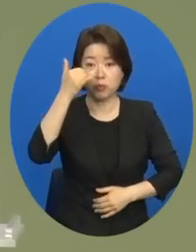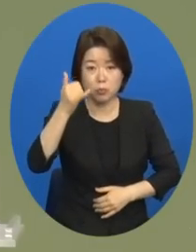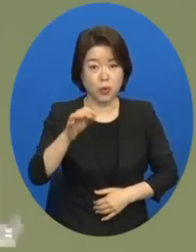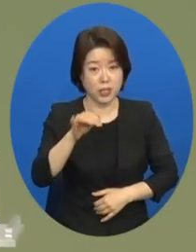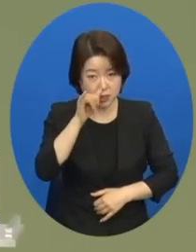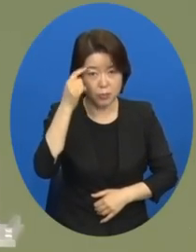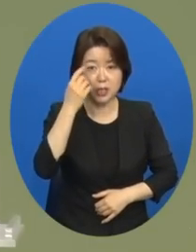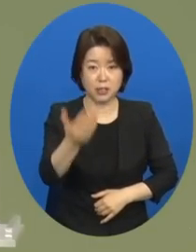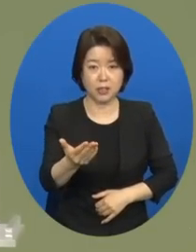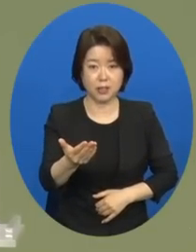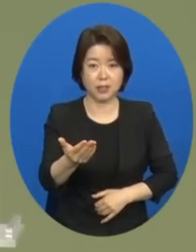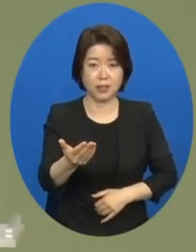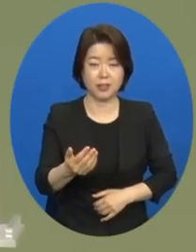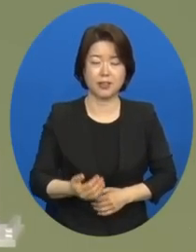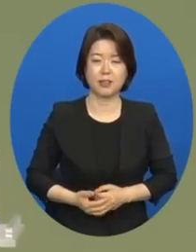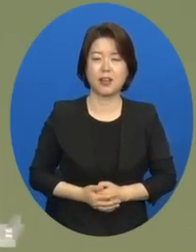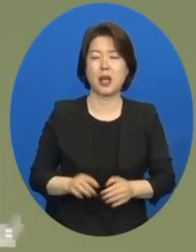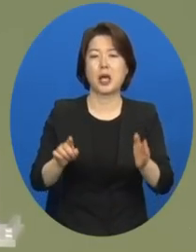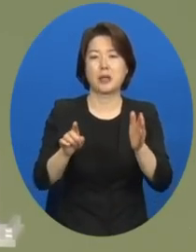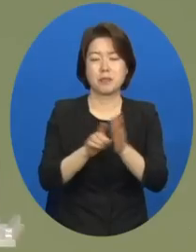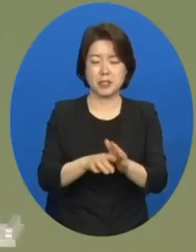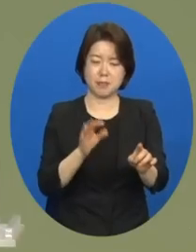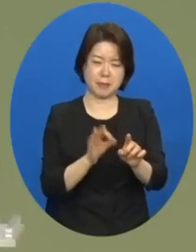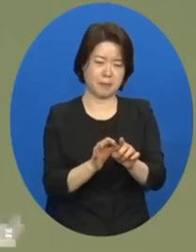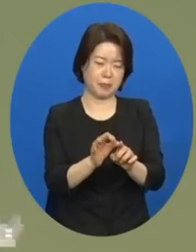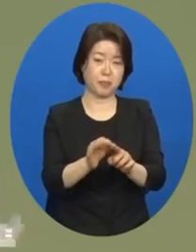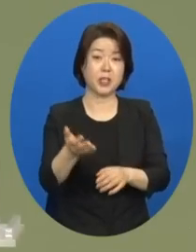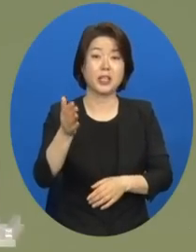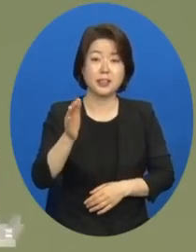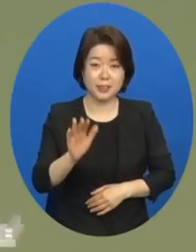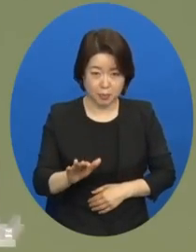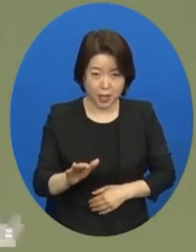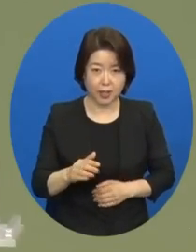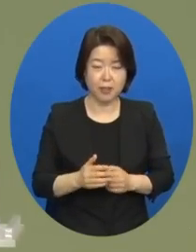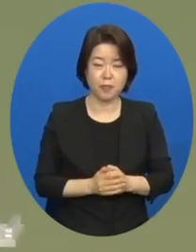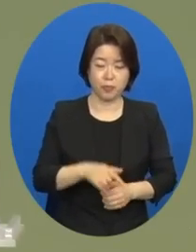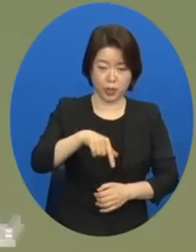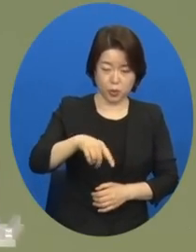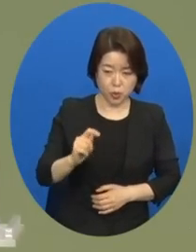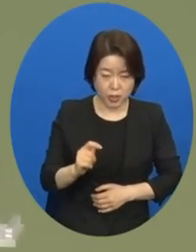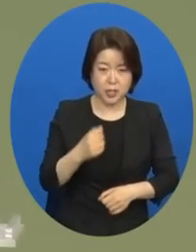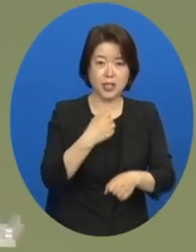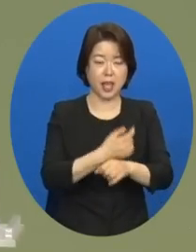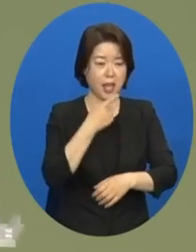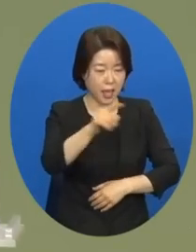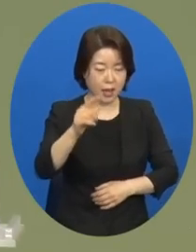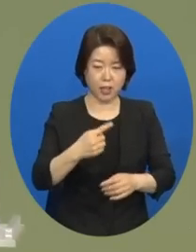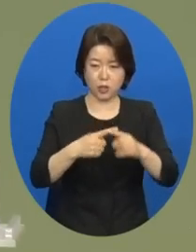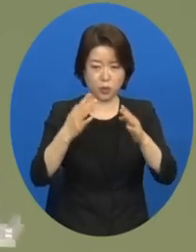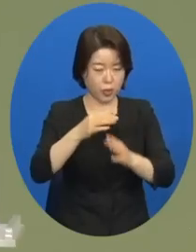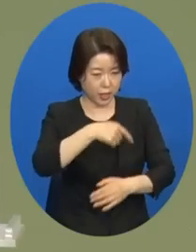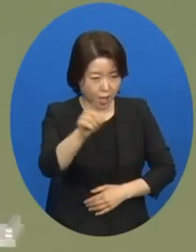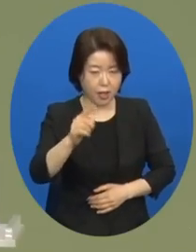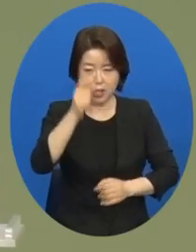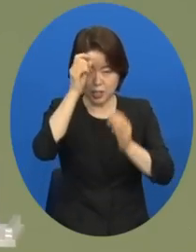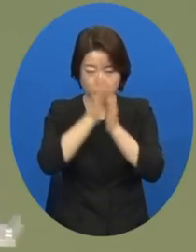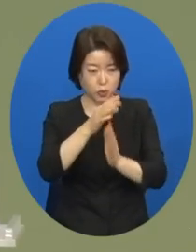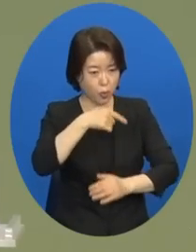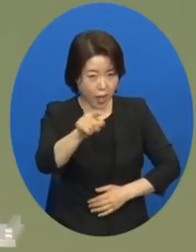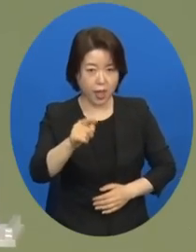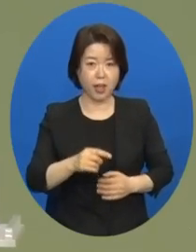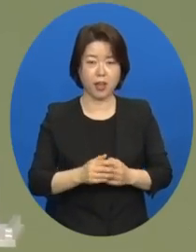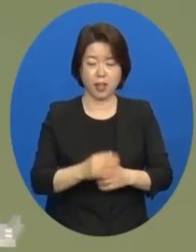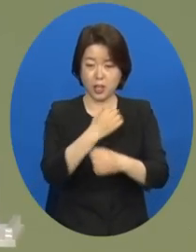여러분 믿음의 잔소리를 하지만 큐티해라 교회 가라 기도해라